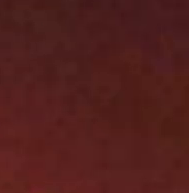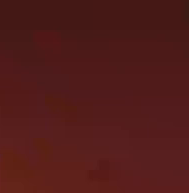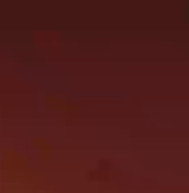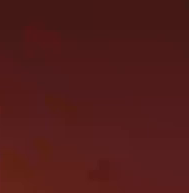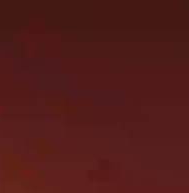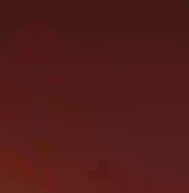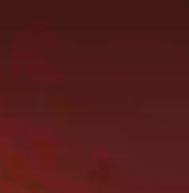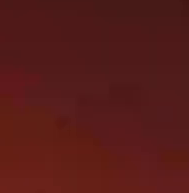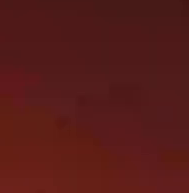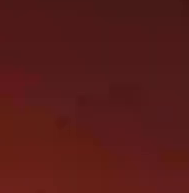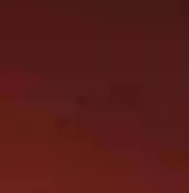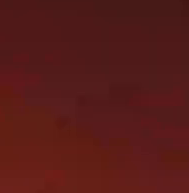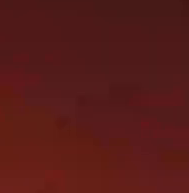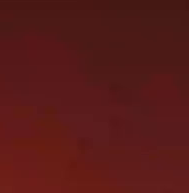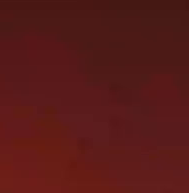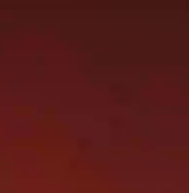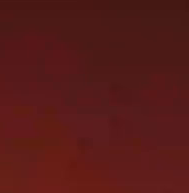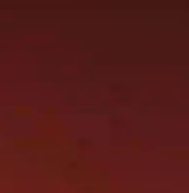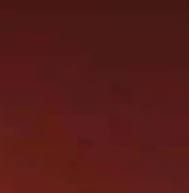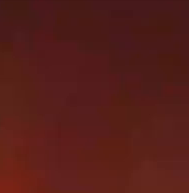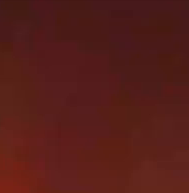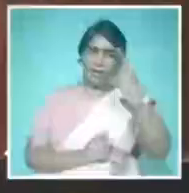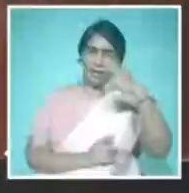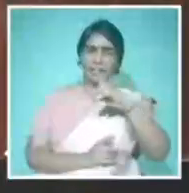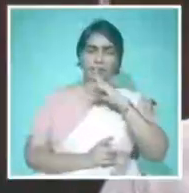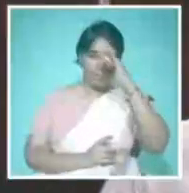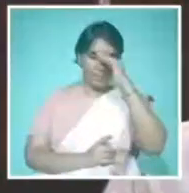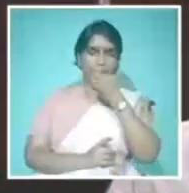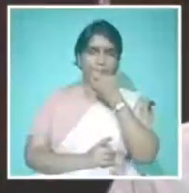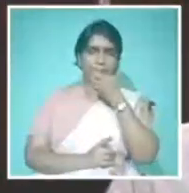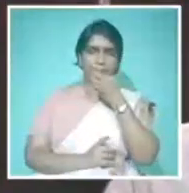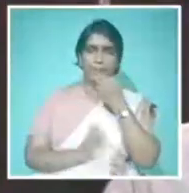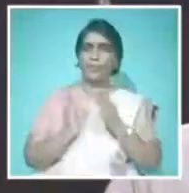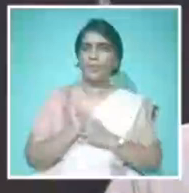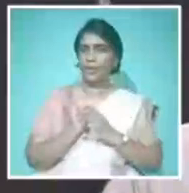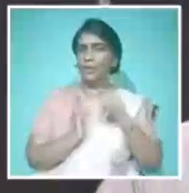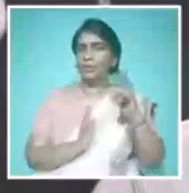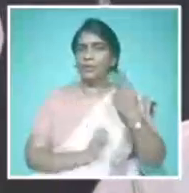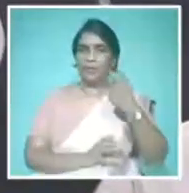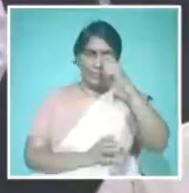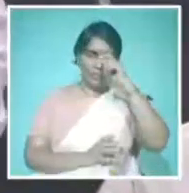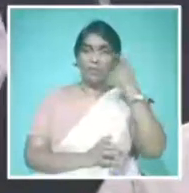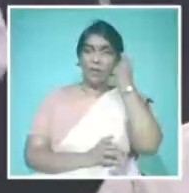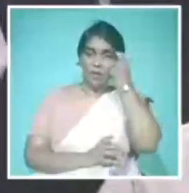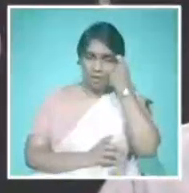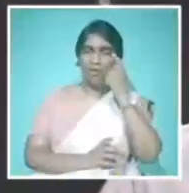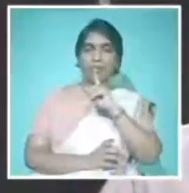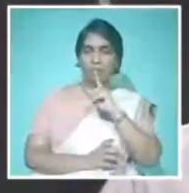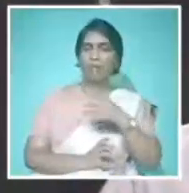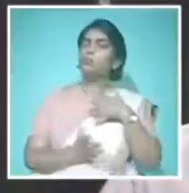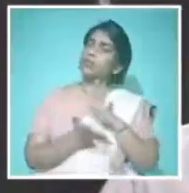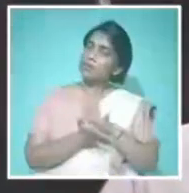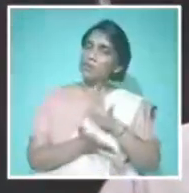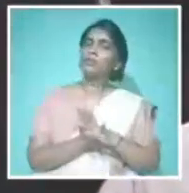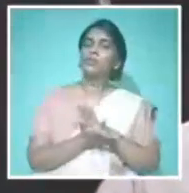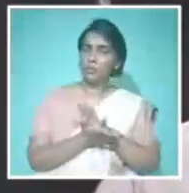ලක්තිරණ පුවතකට එහා ගිය රටගෙන කැකුමක් මේ මහින්දානන්ද අලුත්ගමගේ මැතිතුමා ගෙන අපි යෝජනාව ගැන සතුටු වෙන